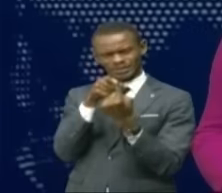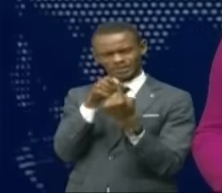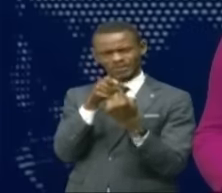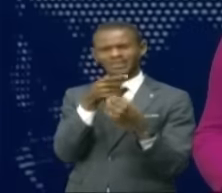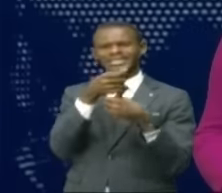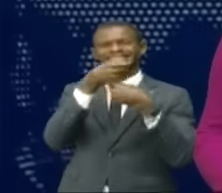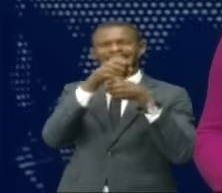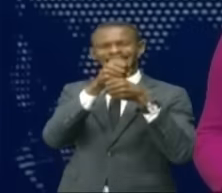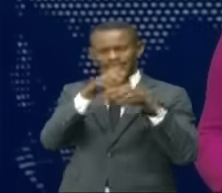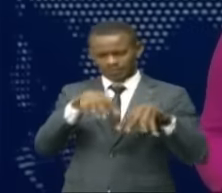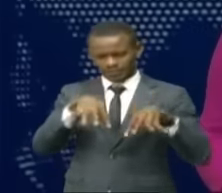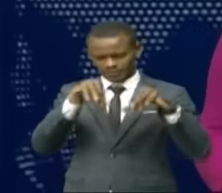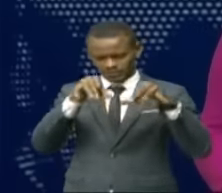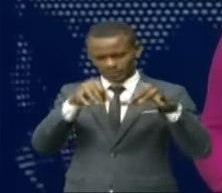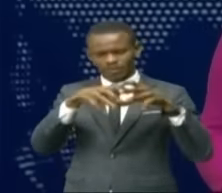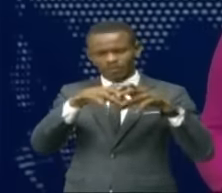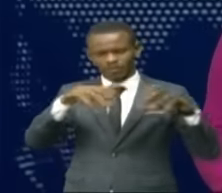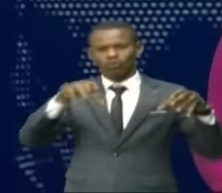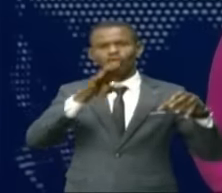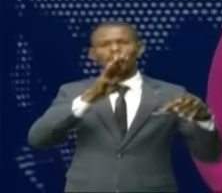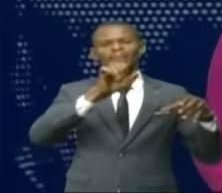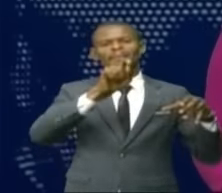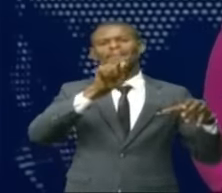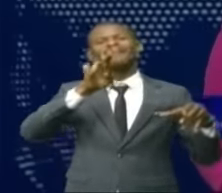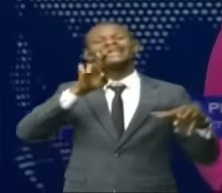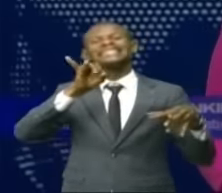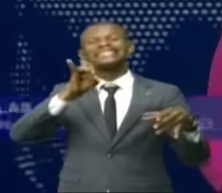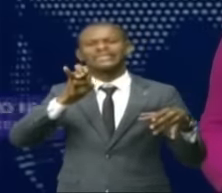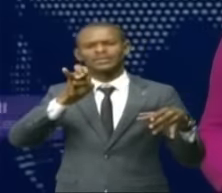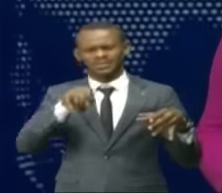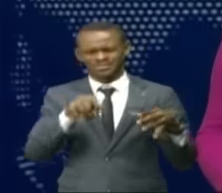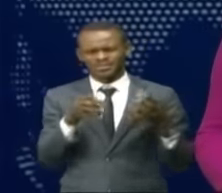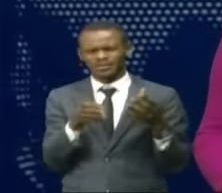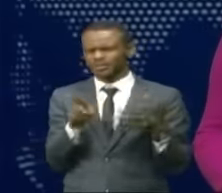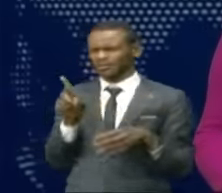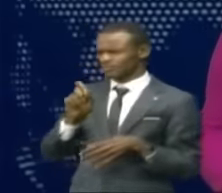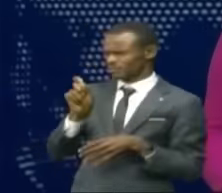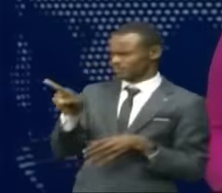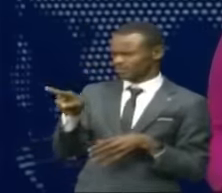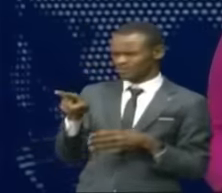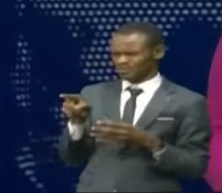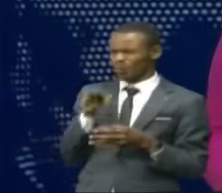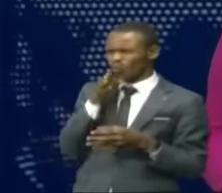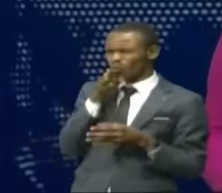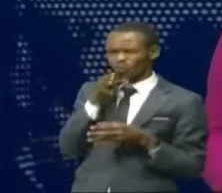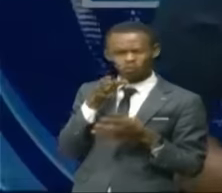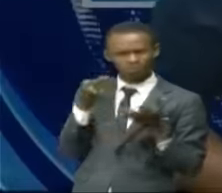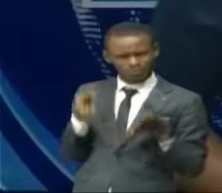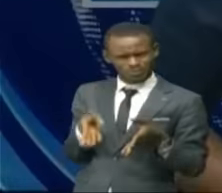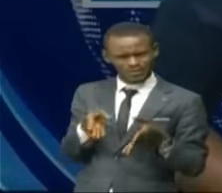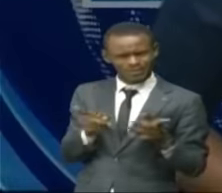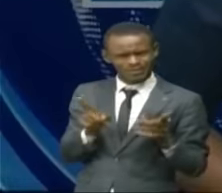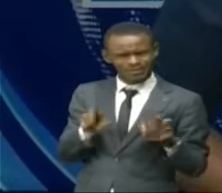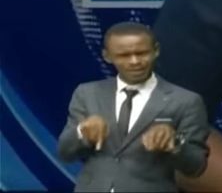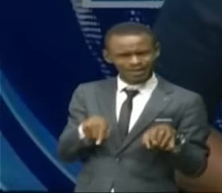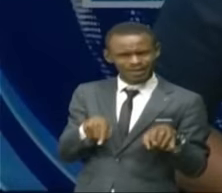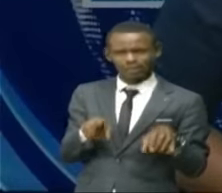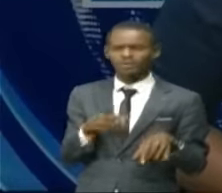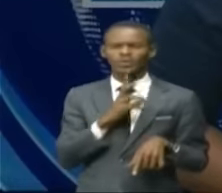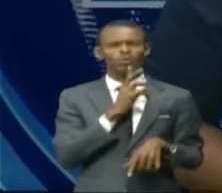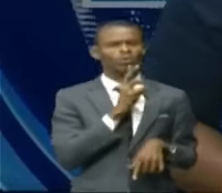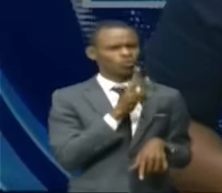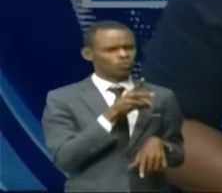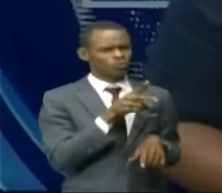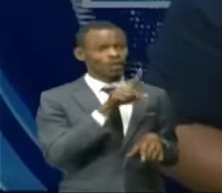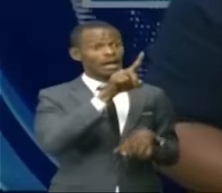fabrication des batteries. Vous existez depuis combien de temps ? Depuis un an et demi. Voilà, c'est une toute nouvelle structure qui